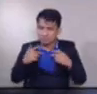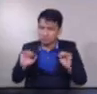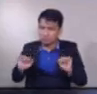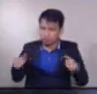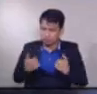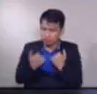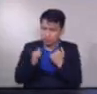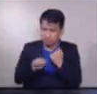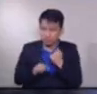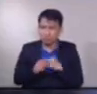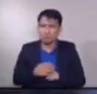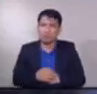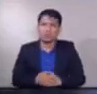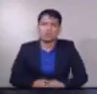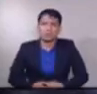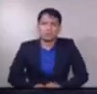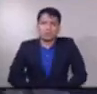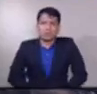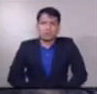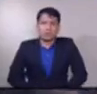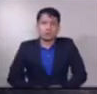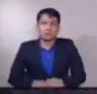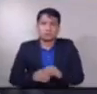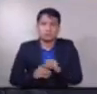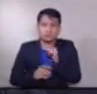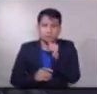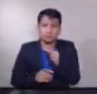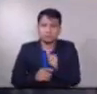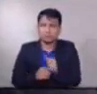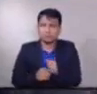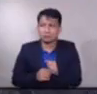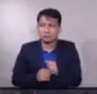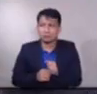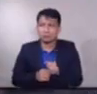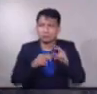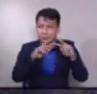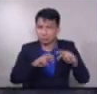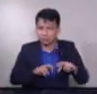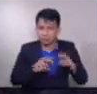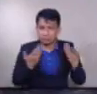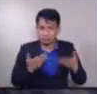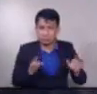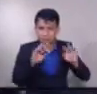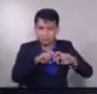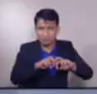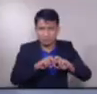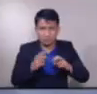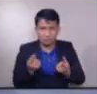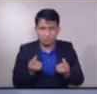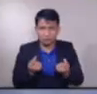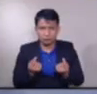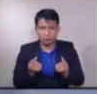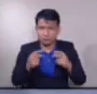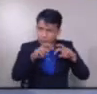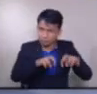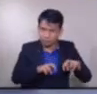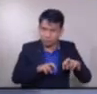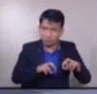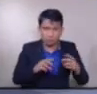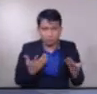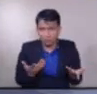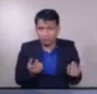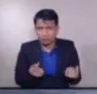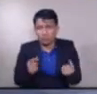Dare. So, if we, please do not believe me, investigate. After you investigate, you can do nothing or do something.